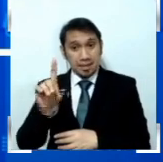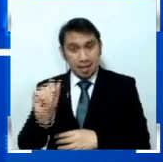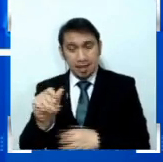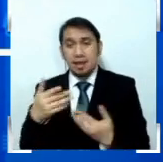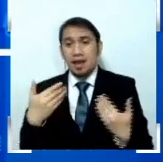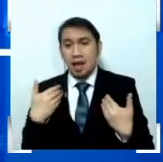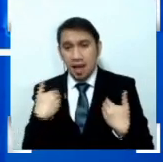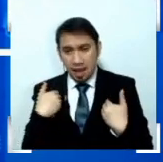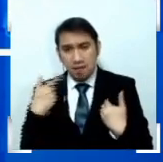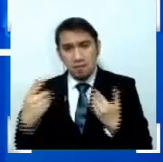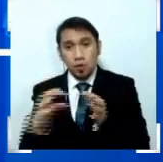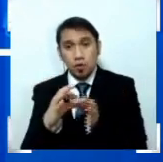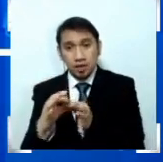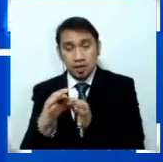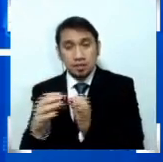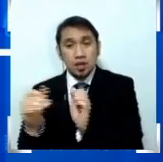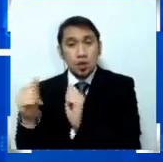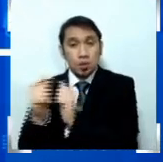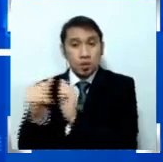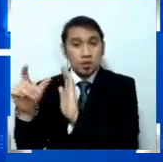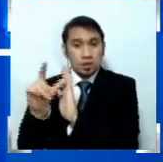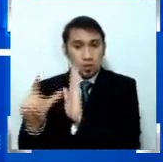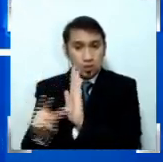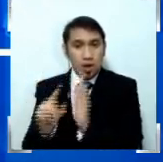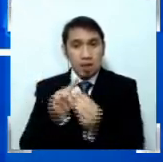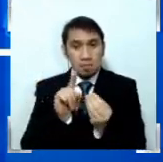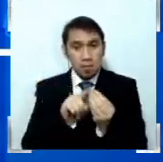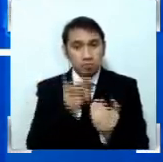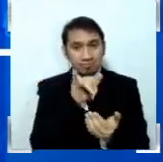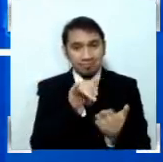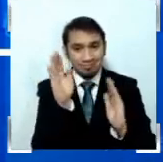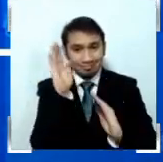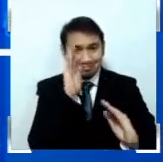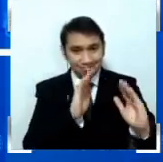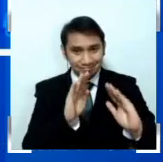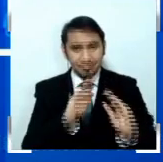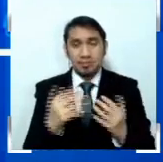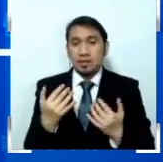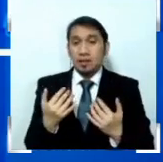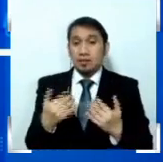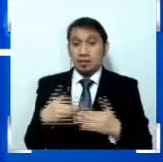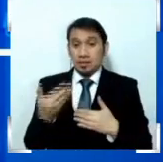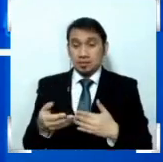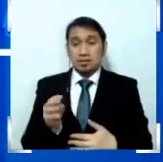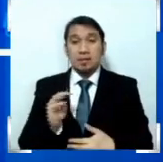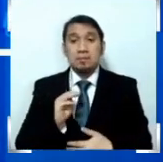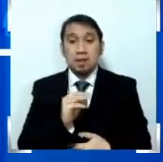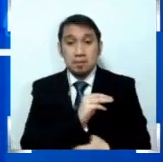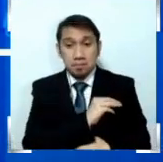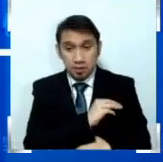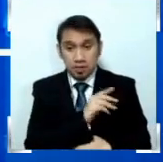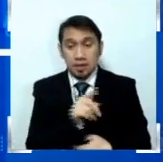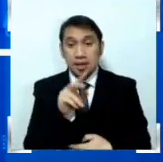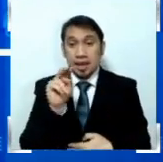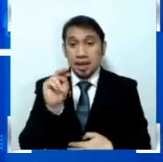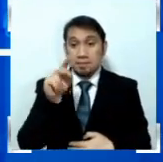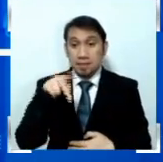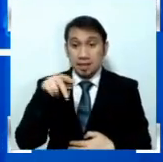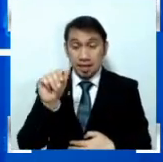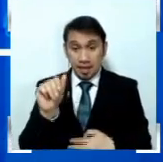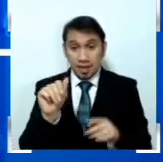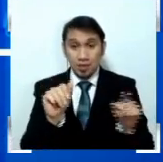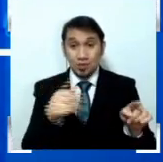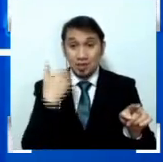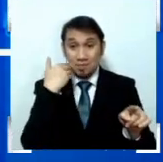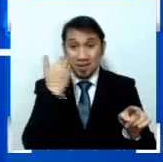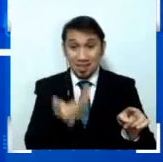prosecution service kaugnay sa issue. Mga miyembro ng NPA na responsable sa pagkamatay ng FEU football varsity